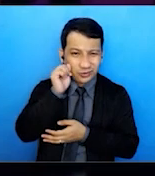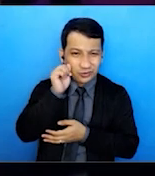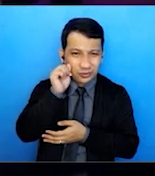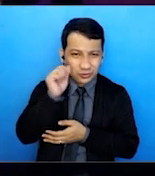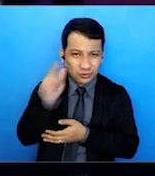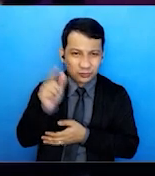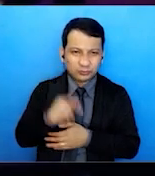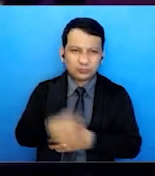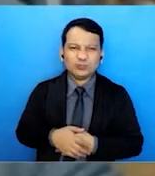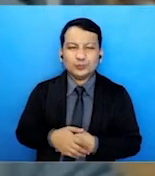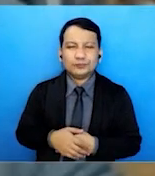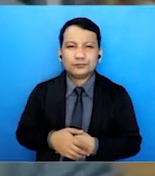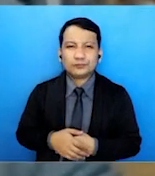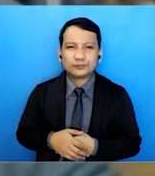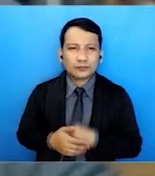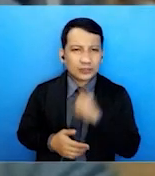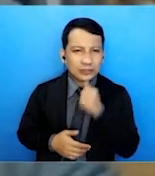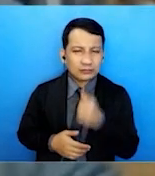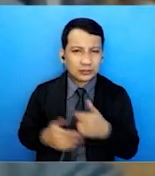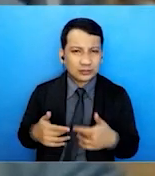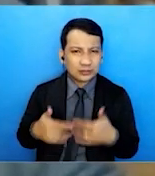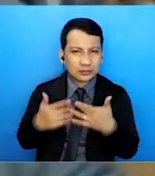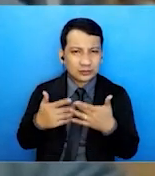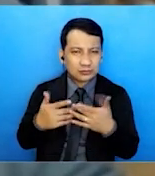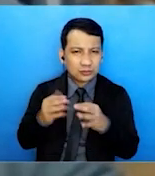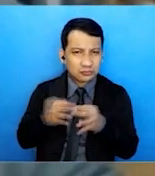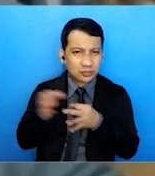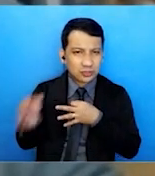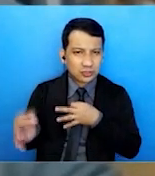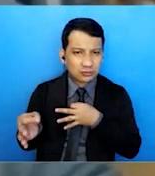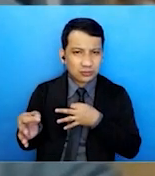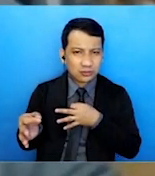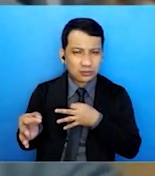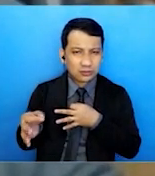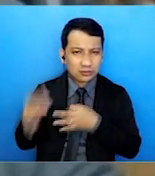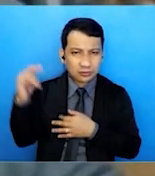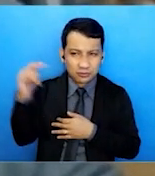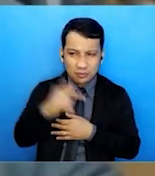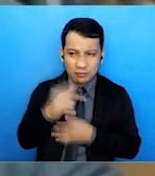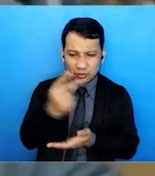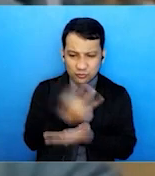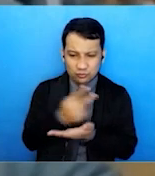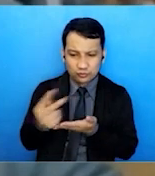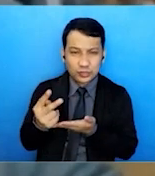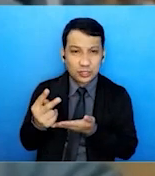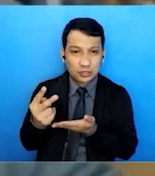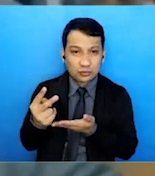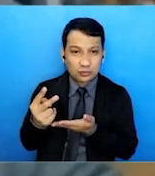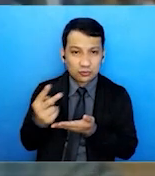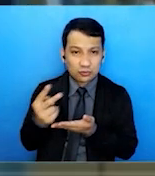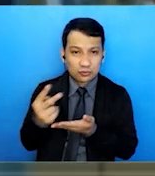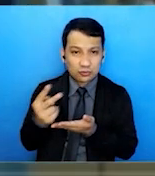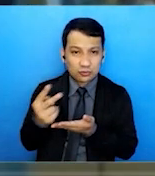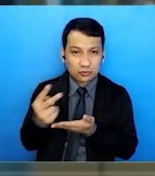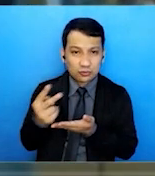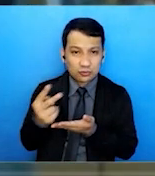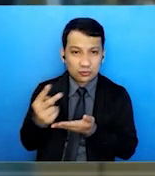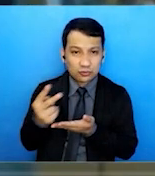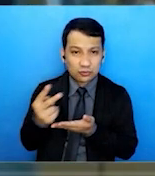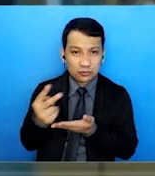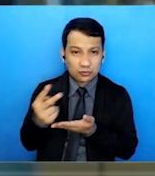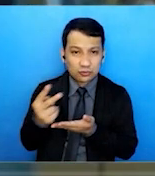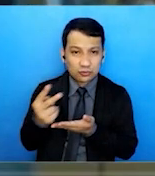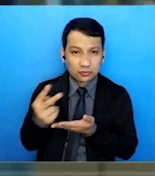siya life and death situation. Dapat in-extend muna yung travel ban to 2 weeks while we do the granular lockdown. Kasi hindi